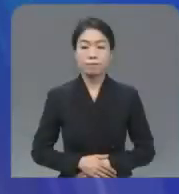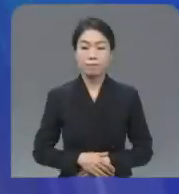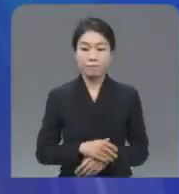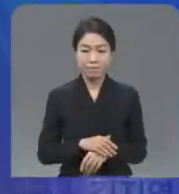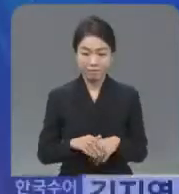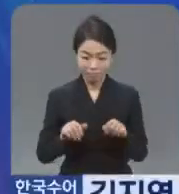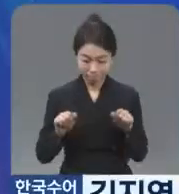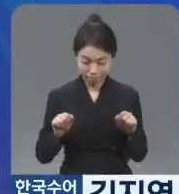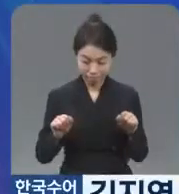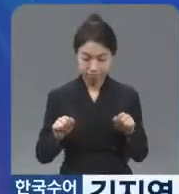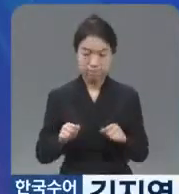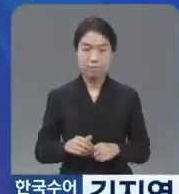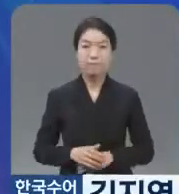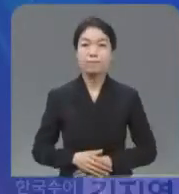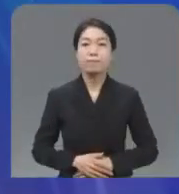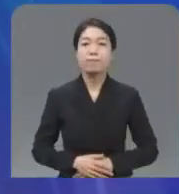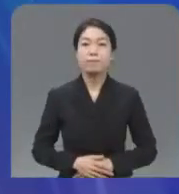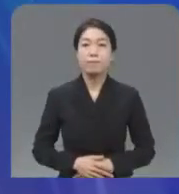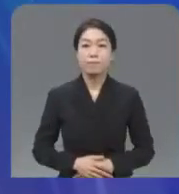여러분 안녕하십니까?